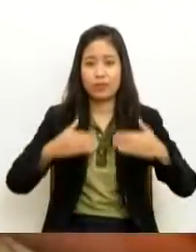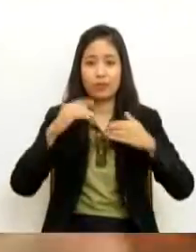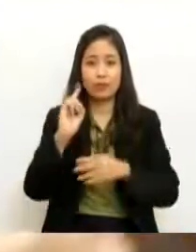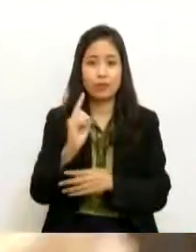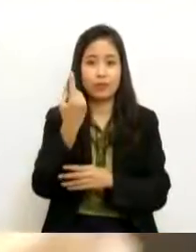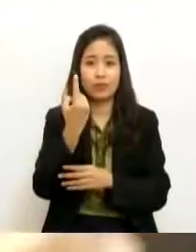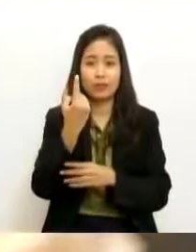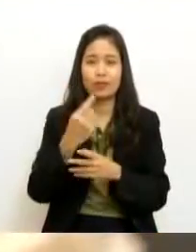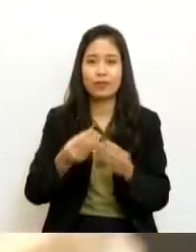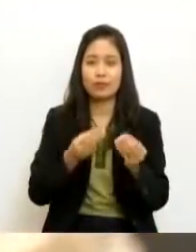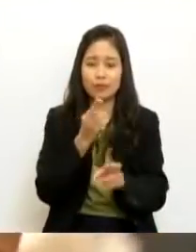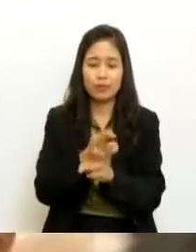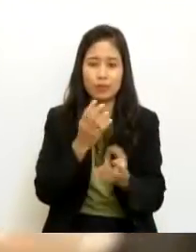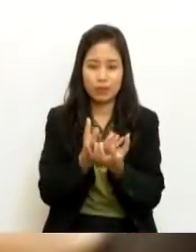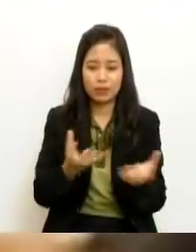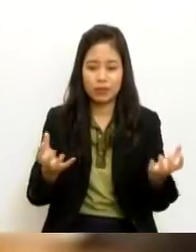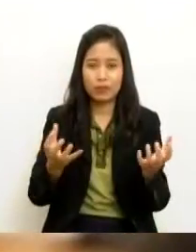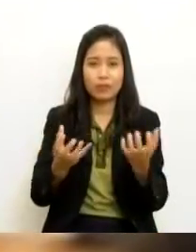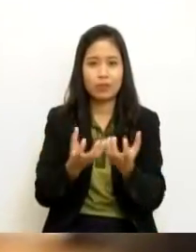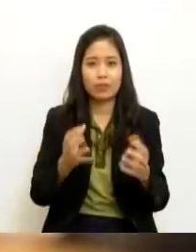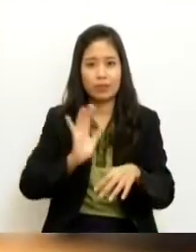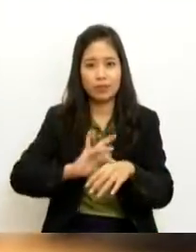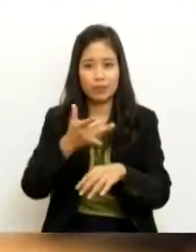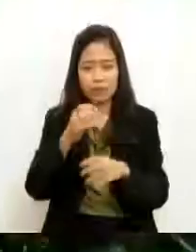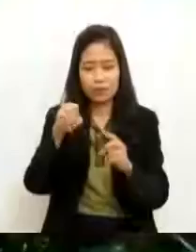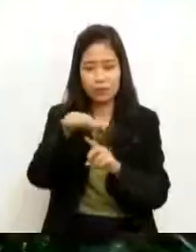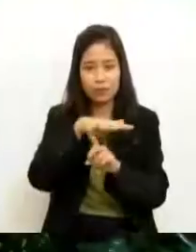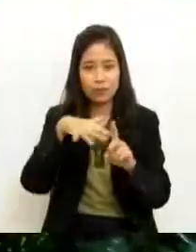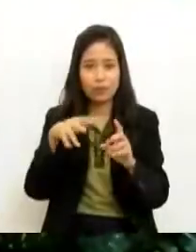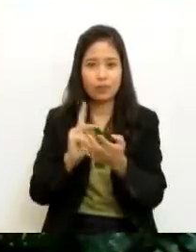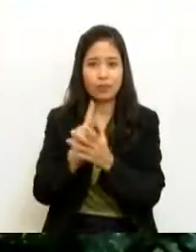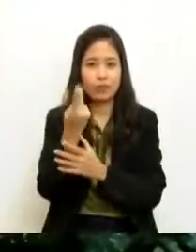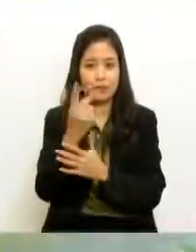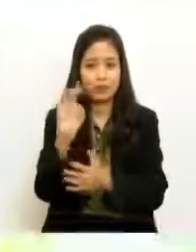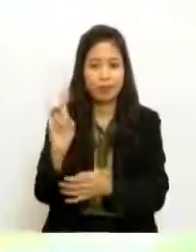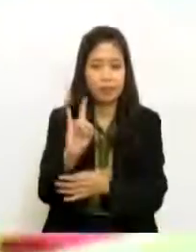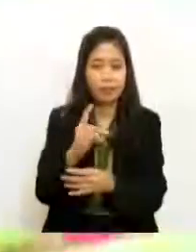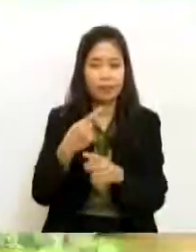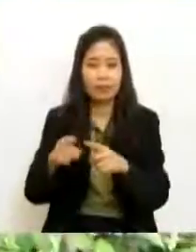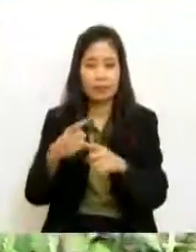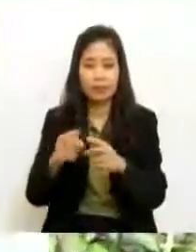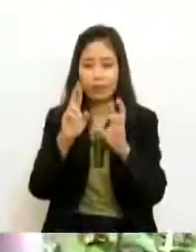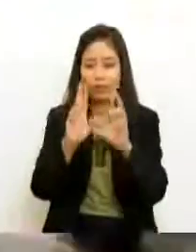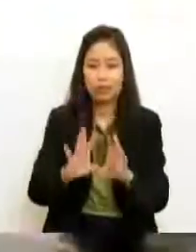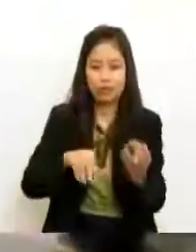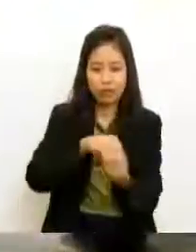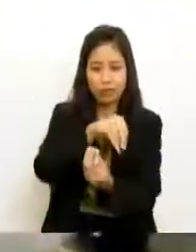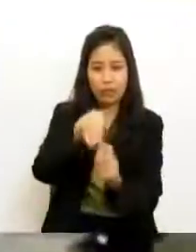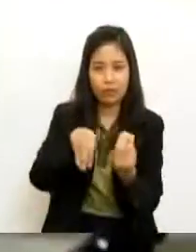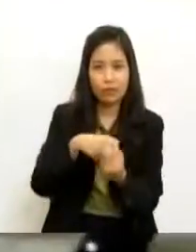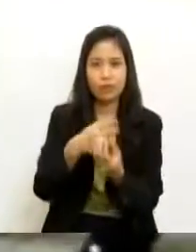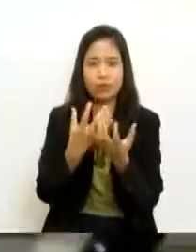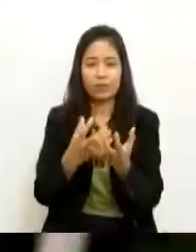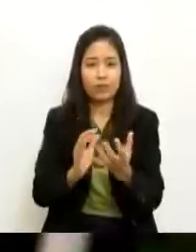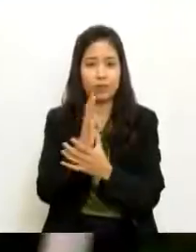รื่องการอนุรักษ์ทรัพยากรธรรมชาติและสิ่งแวดล้อมป่าไม้สัตว์ป่า ระบบนิเวศการสหกร